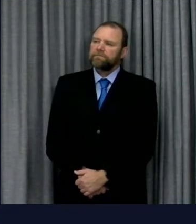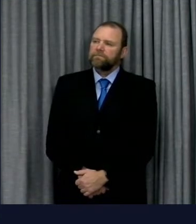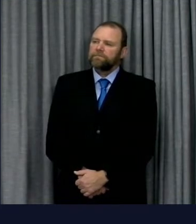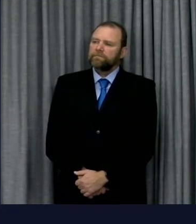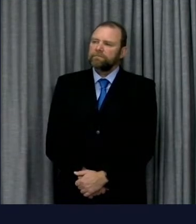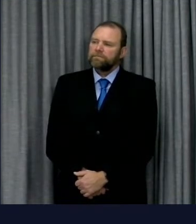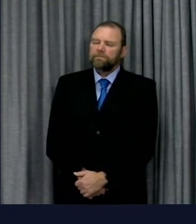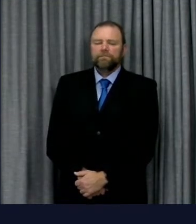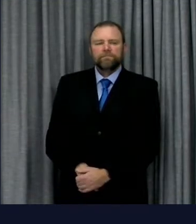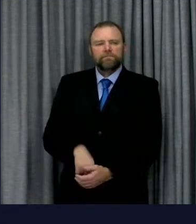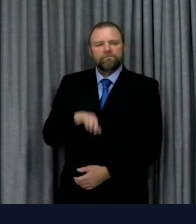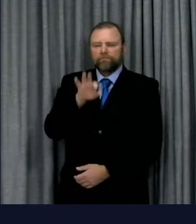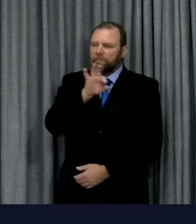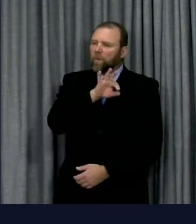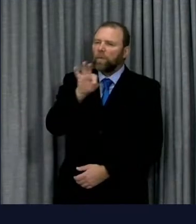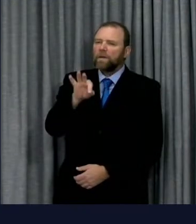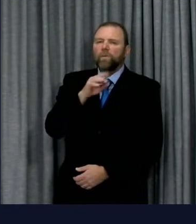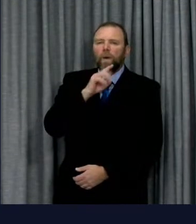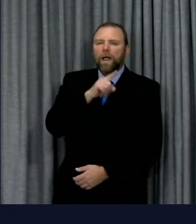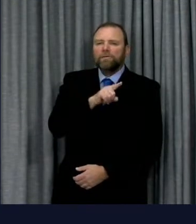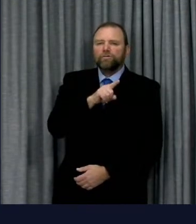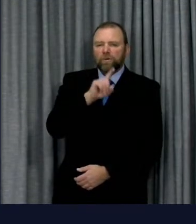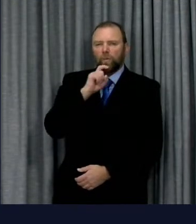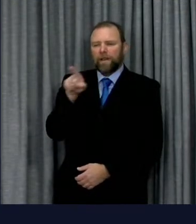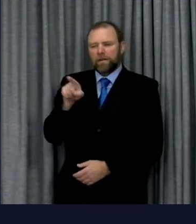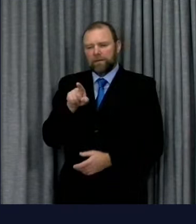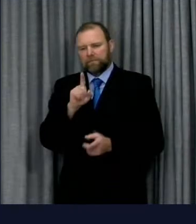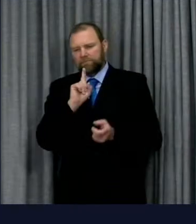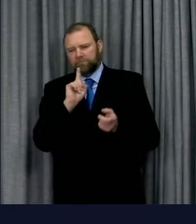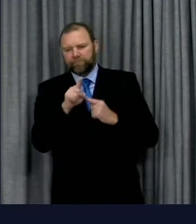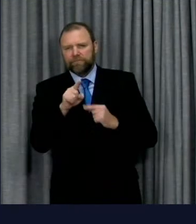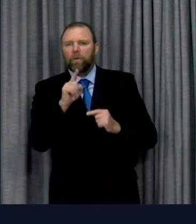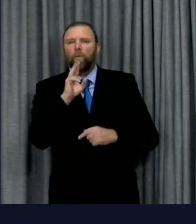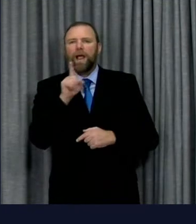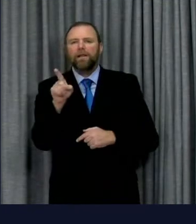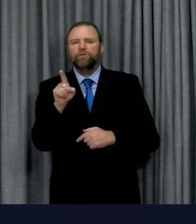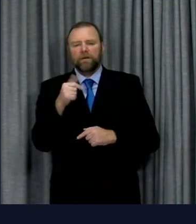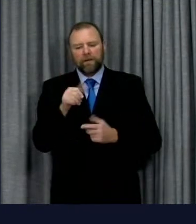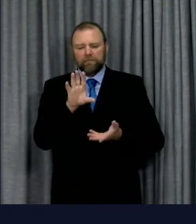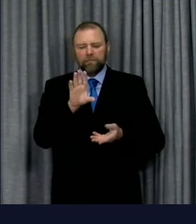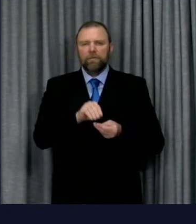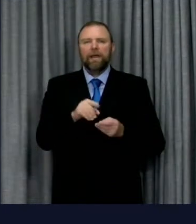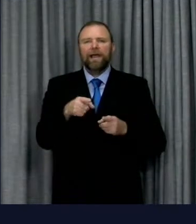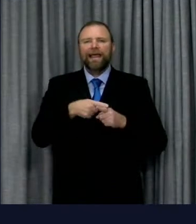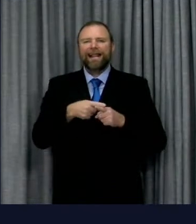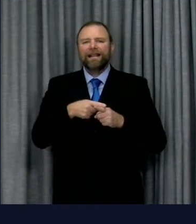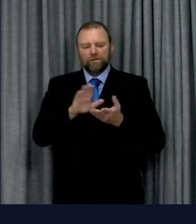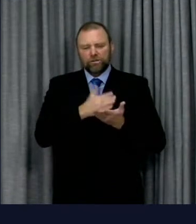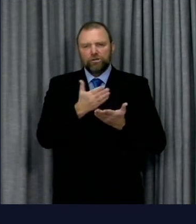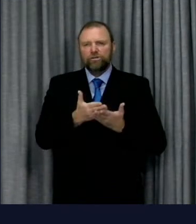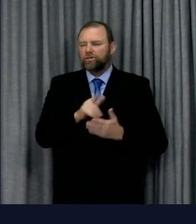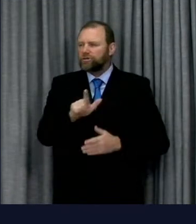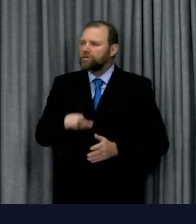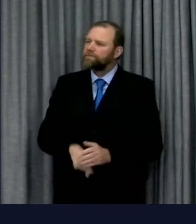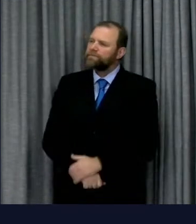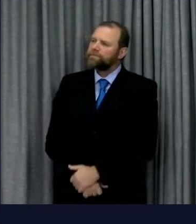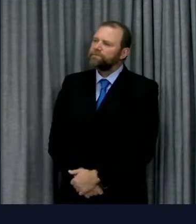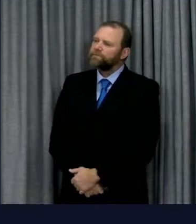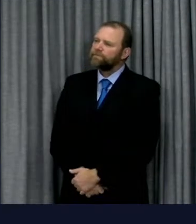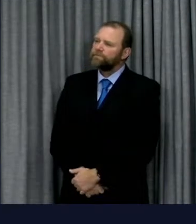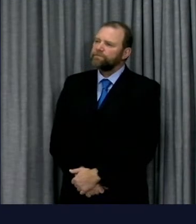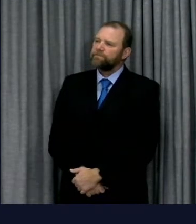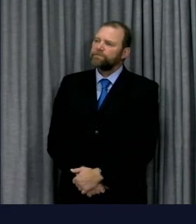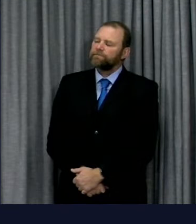pandemig. Ond, fel wedais i pan oeddwn ni'n ateb i un o'r cwestiynau eraill, dydy neb